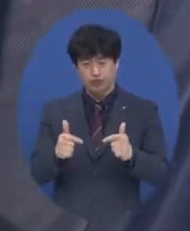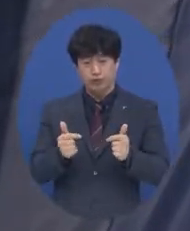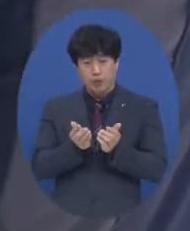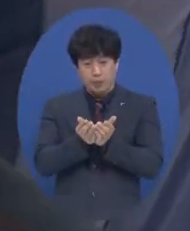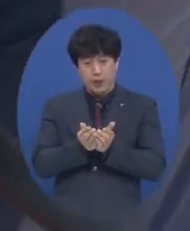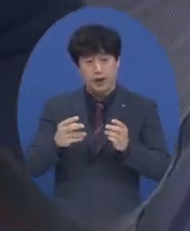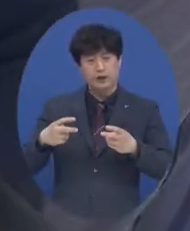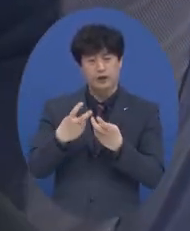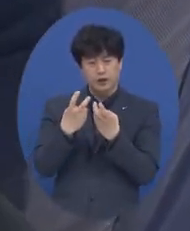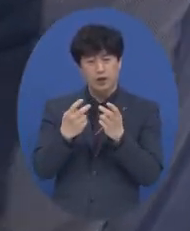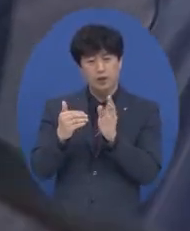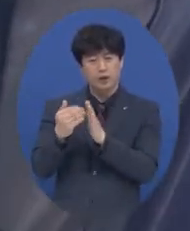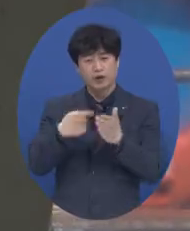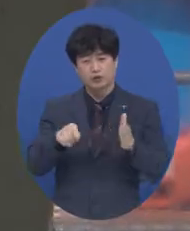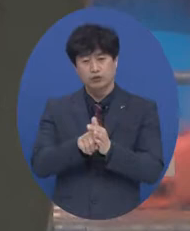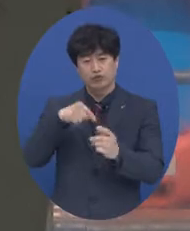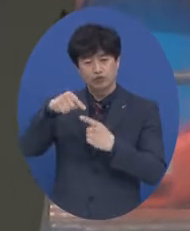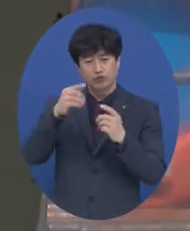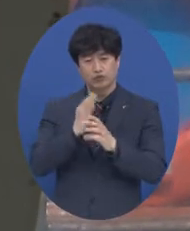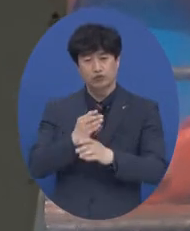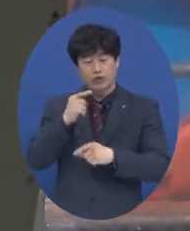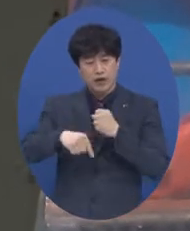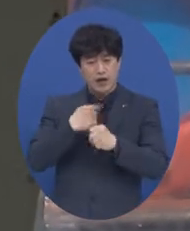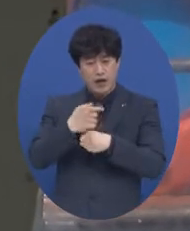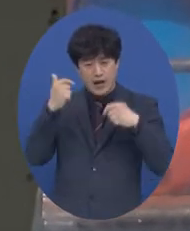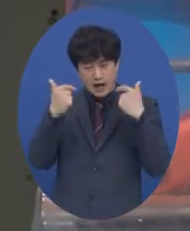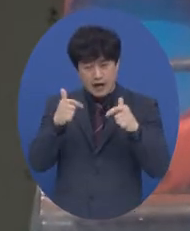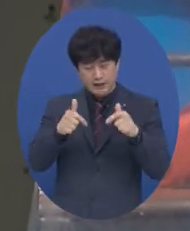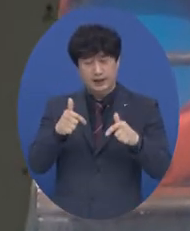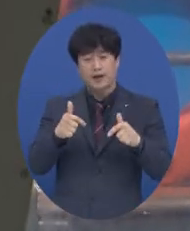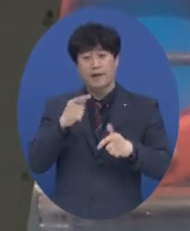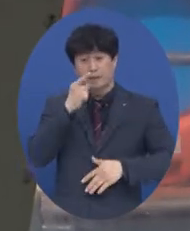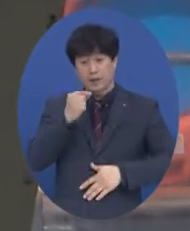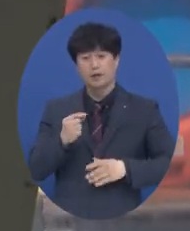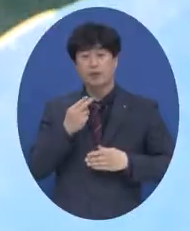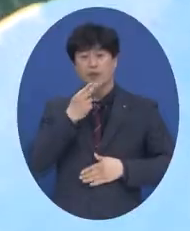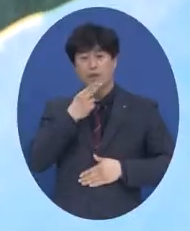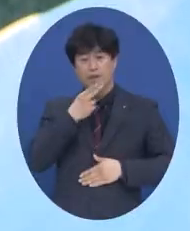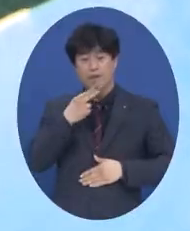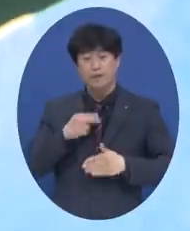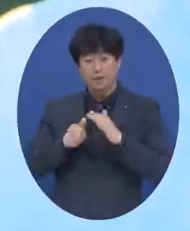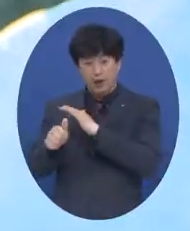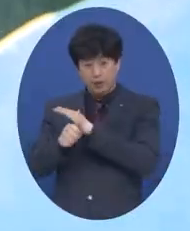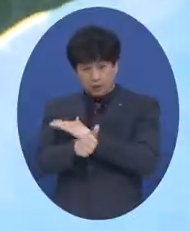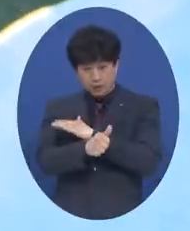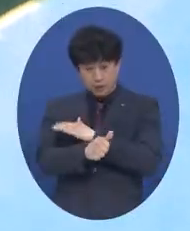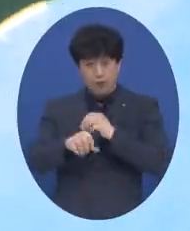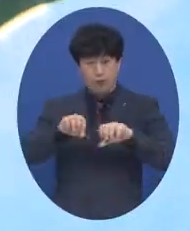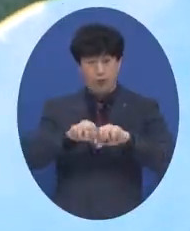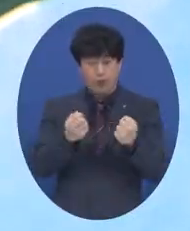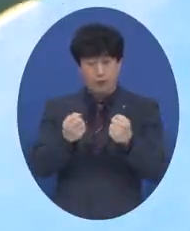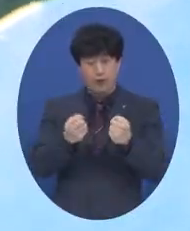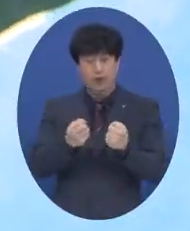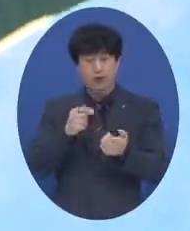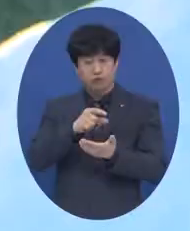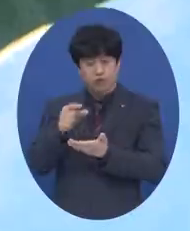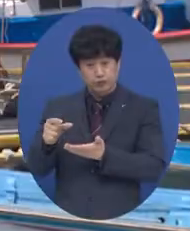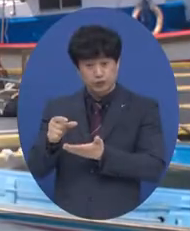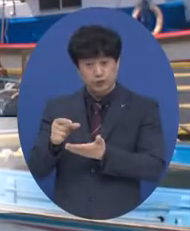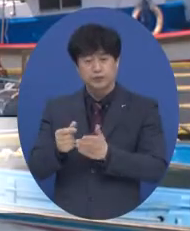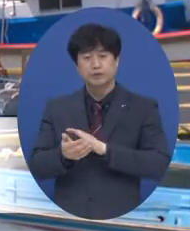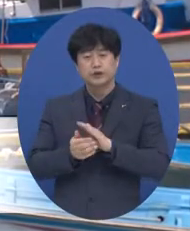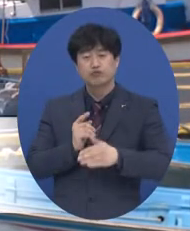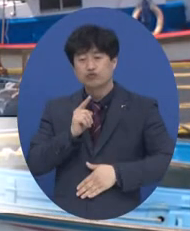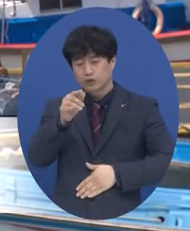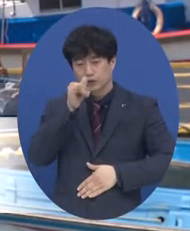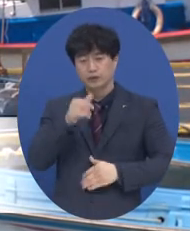운영 중. 해마다 거르지 않고 찾다 보니 고장 나거나 필요한 부품을 미리 주문하는 곳도 있습니다.